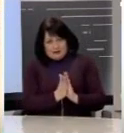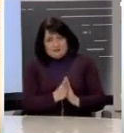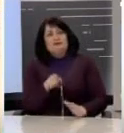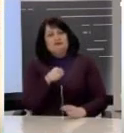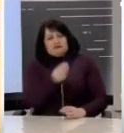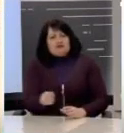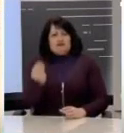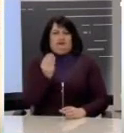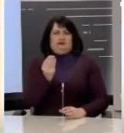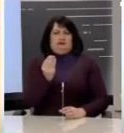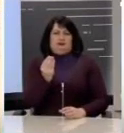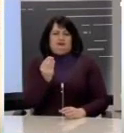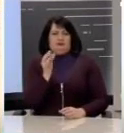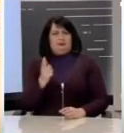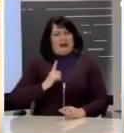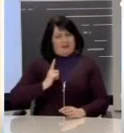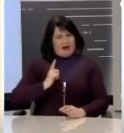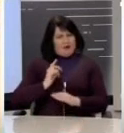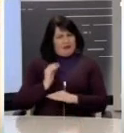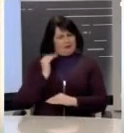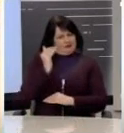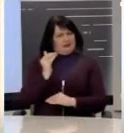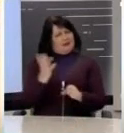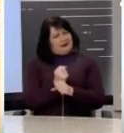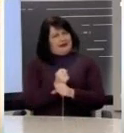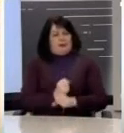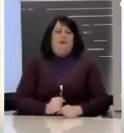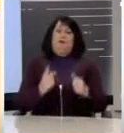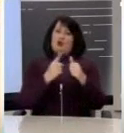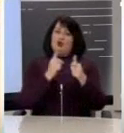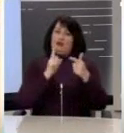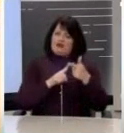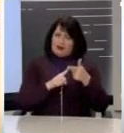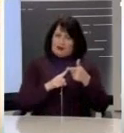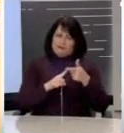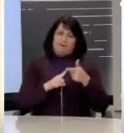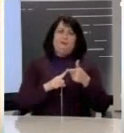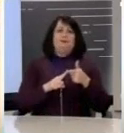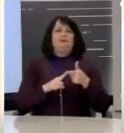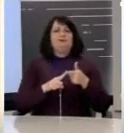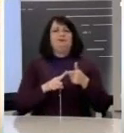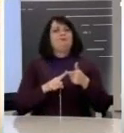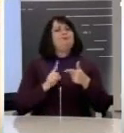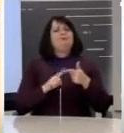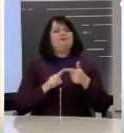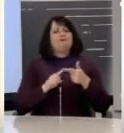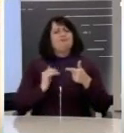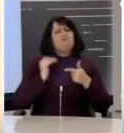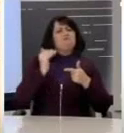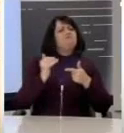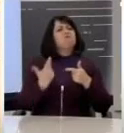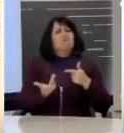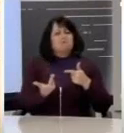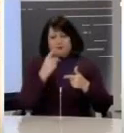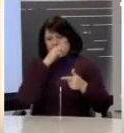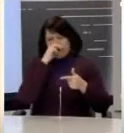υπέρβασης των στόχων του προϋπολογισμού. Δεύτερον, δεύτερη αιτία υπέρβασης είναι το γεγονός